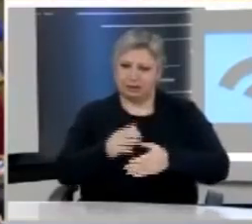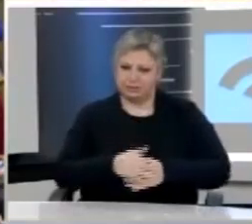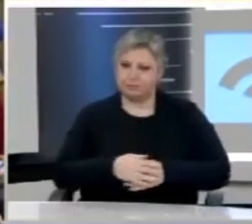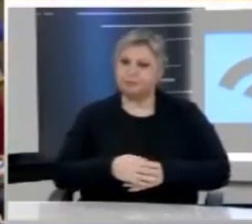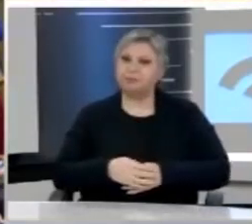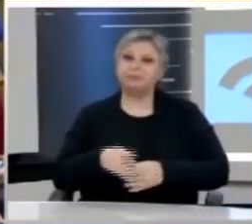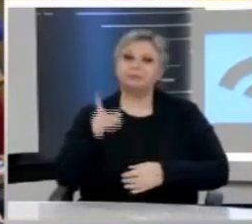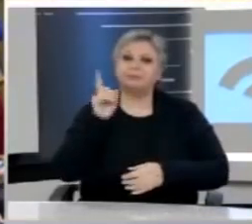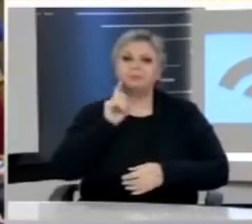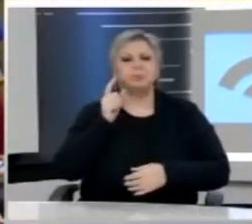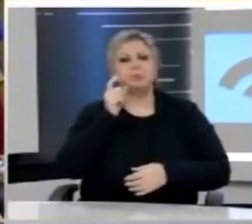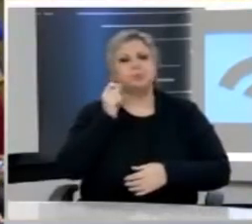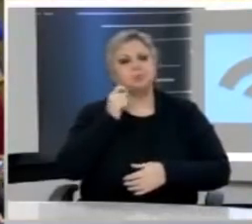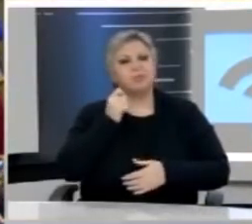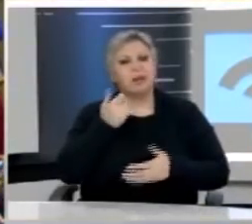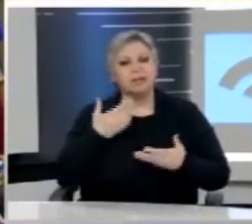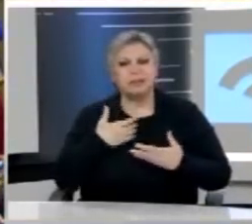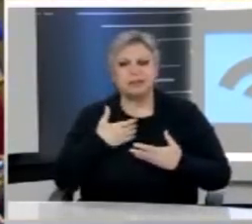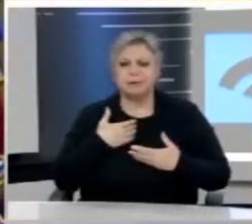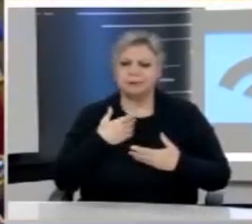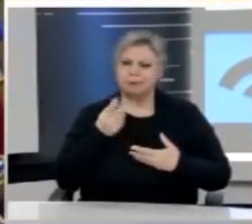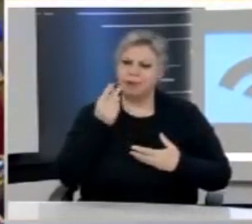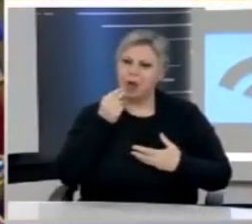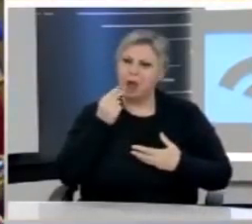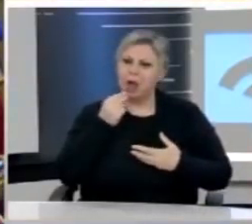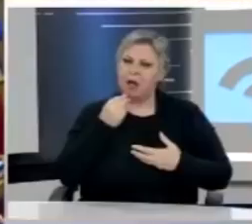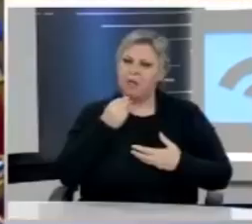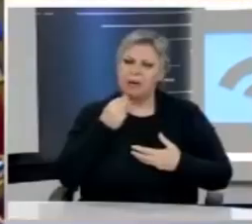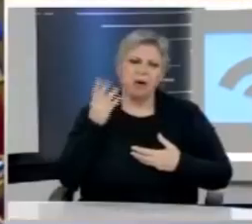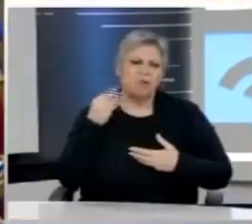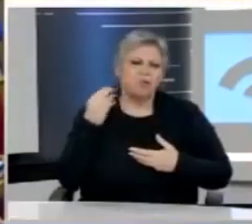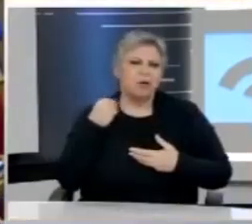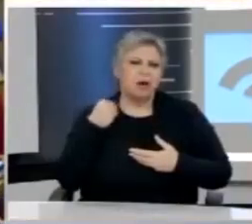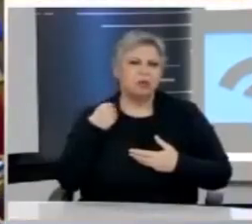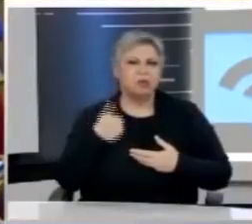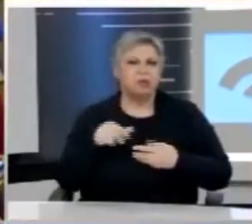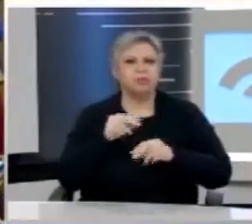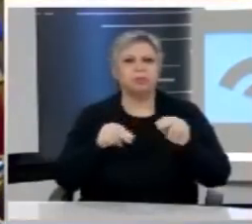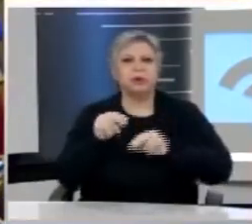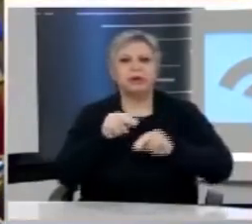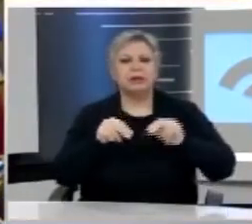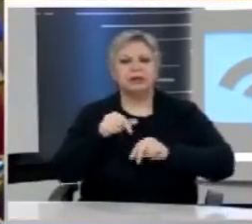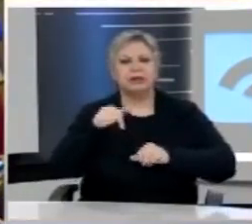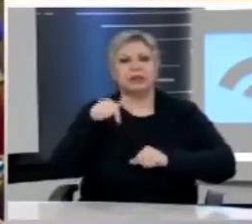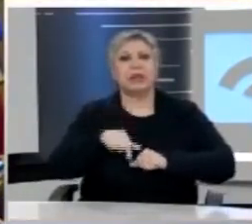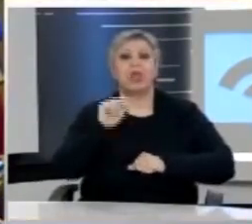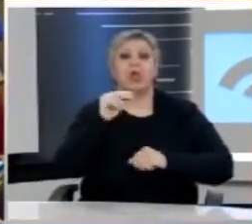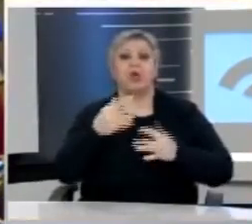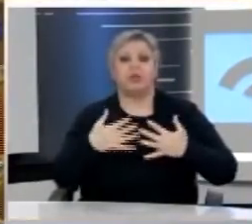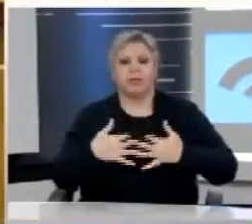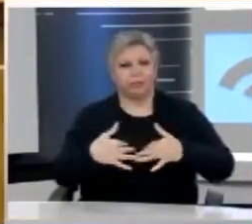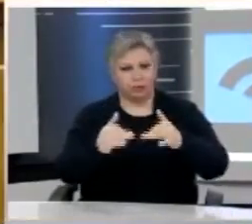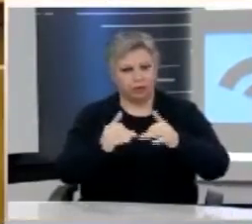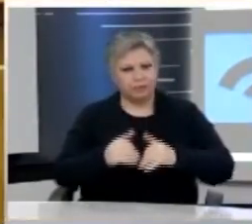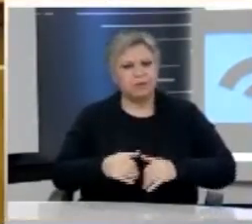Κυρίες και κύριοι, παρακολουθώντας τη συζήτηση αυτές τις μέρες στη Βουλή, κάποιοι βουλευτές της